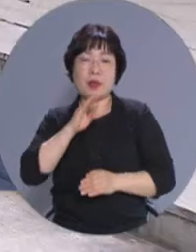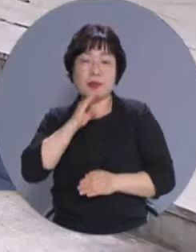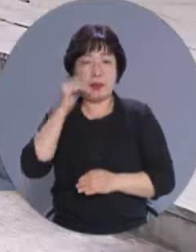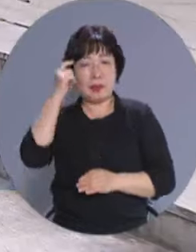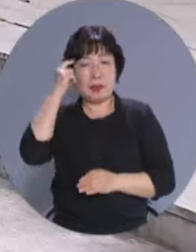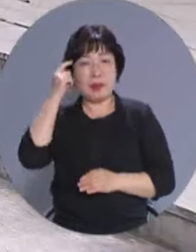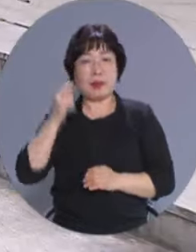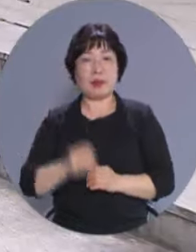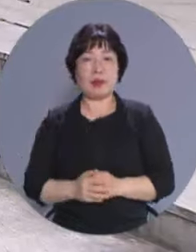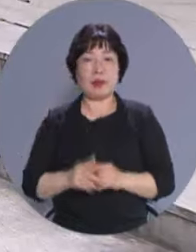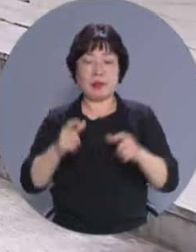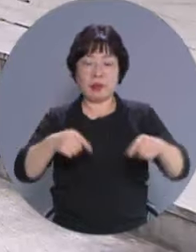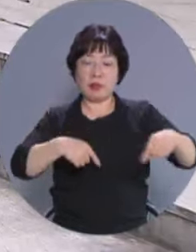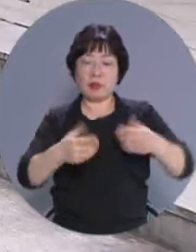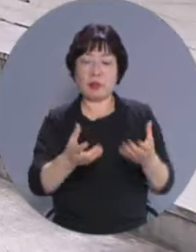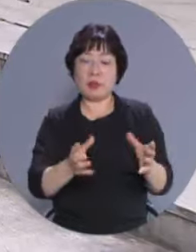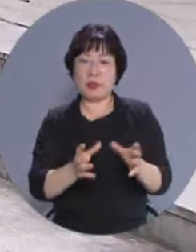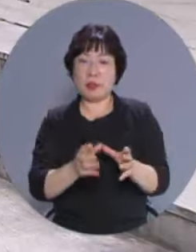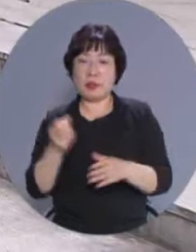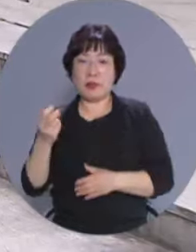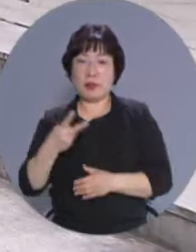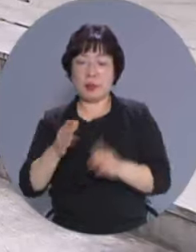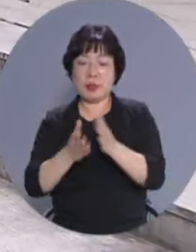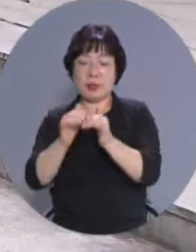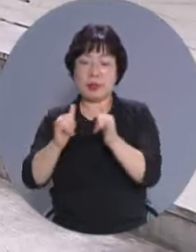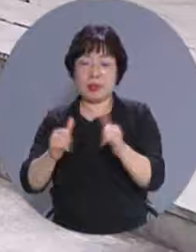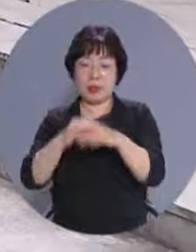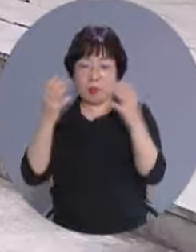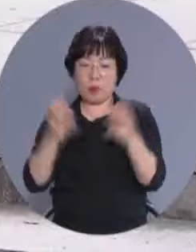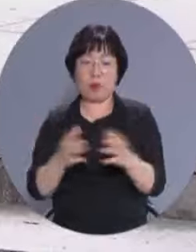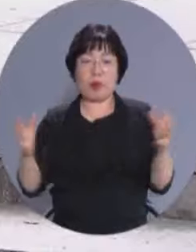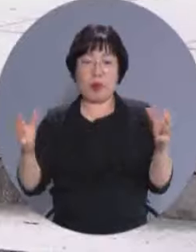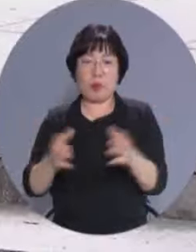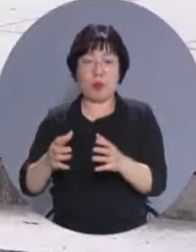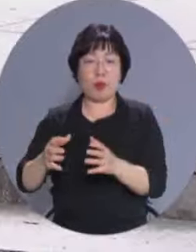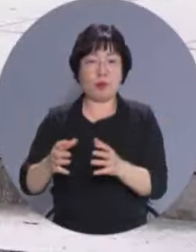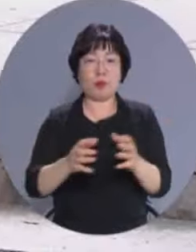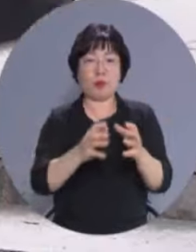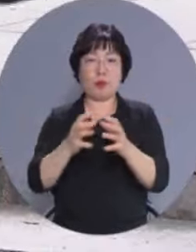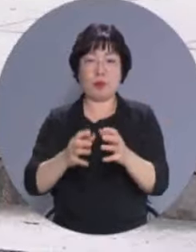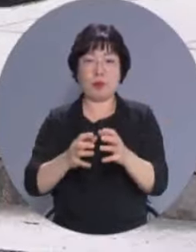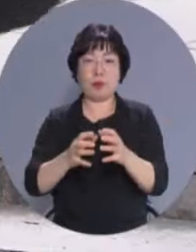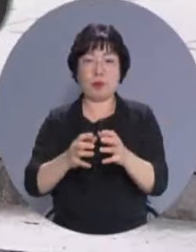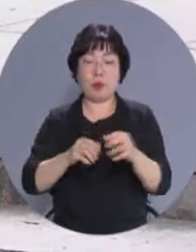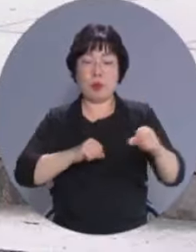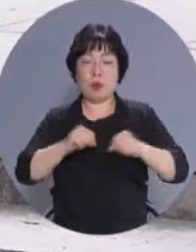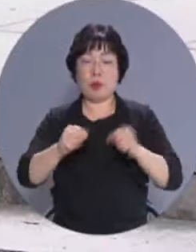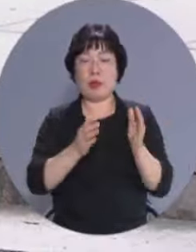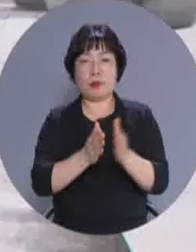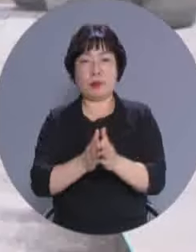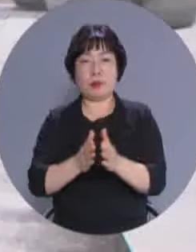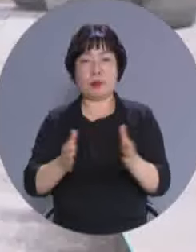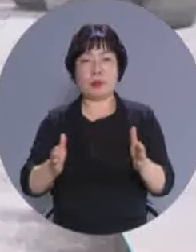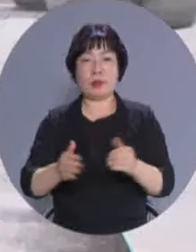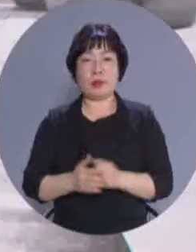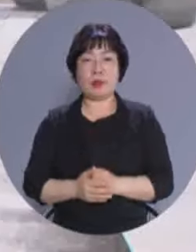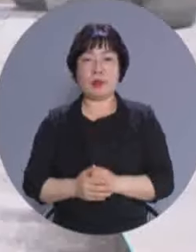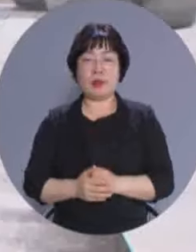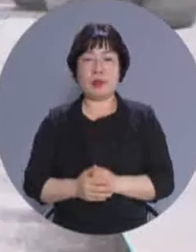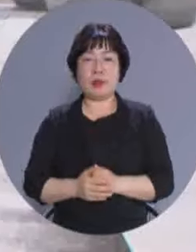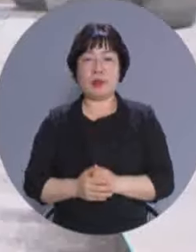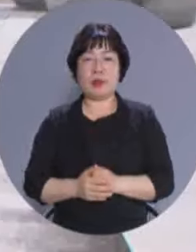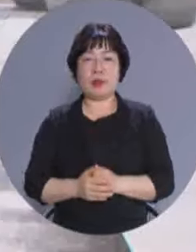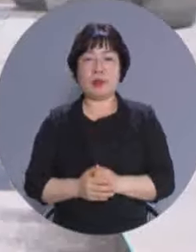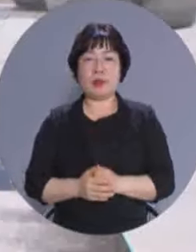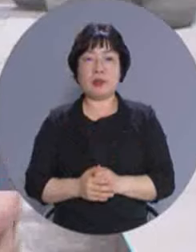않는가. 지역 정치권뿐 아니라 시민들도 모임을 추진하는 등 목소리를 내기 시작했습니다. 열기는 뜨거워요.